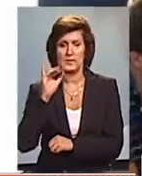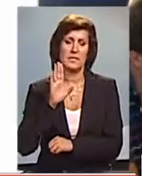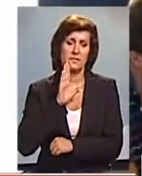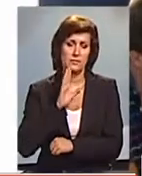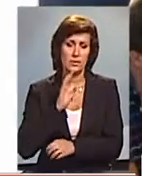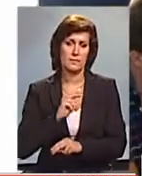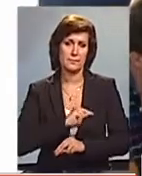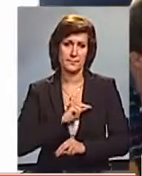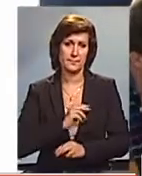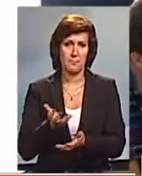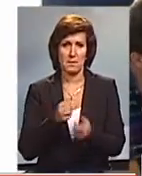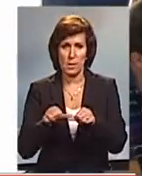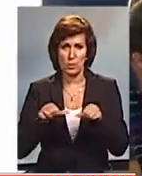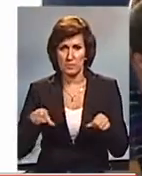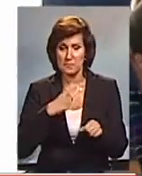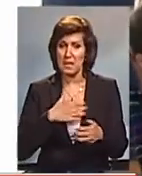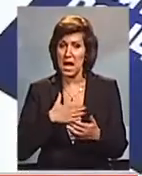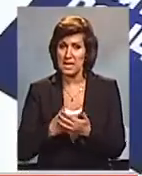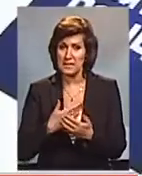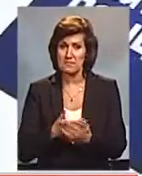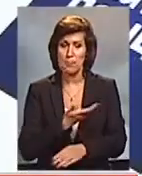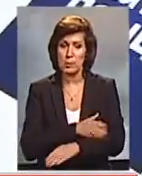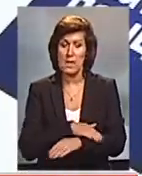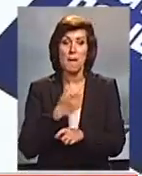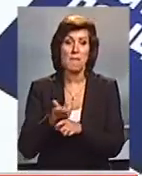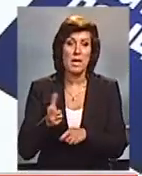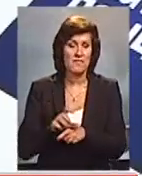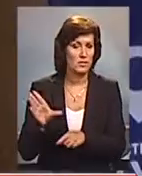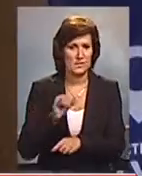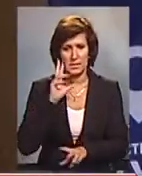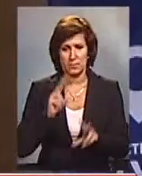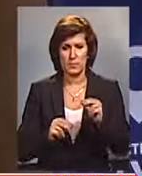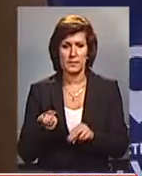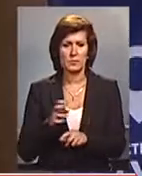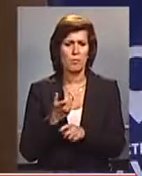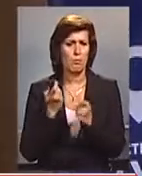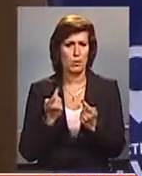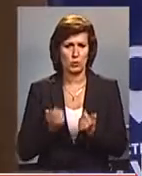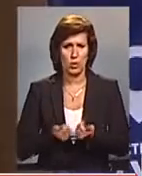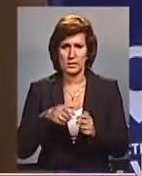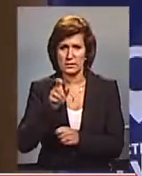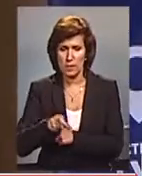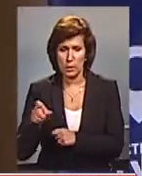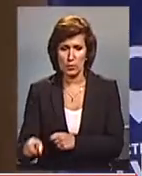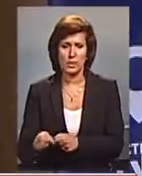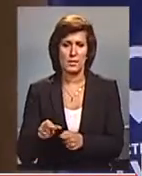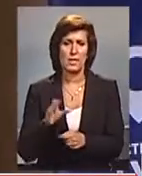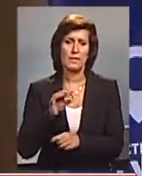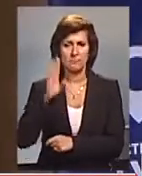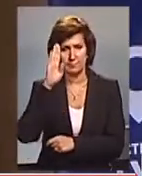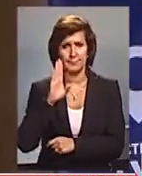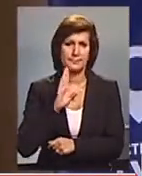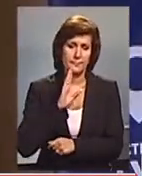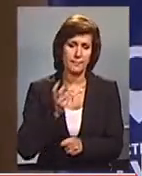Працівники приймальної комісії кажуть, така активність полтавців перевершила всі їхні сподівання. Прийшло велике кількість людей, як парні, так і